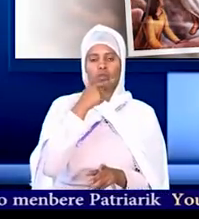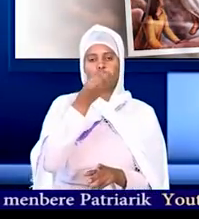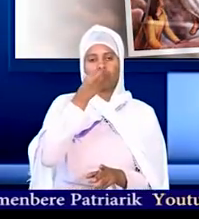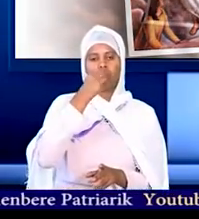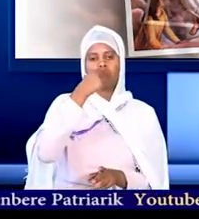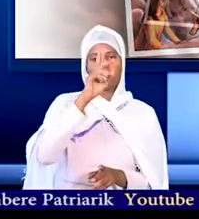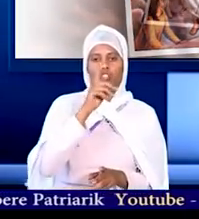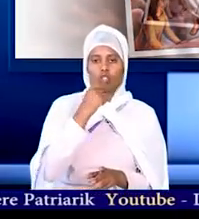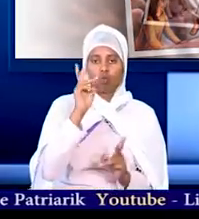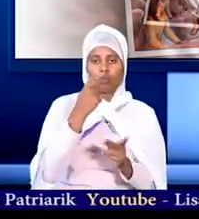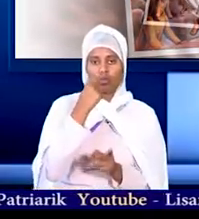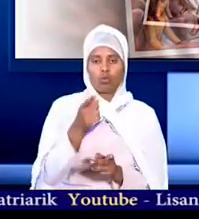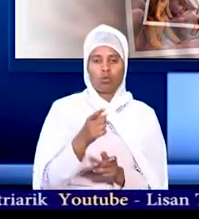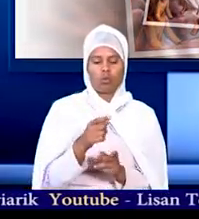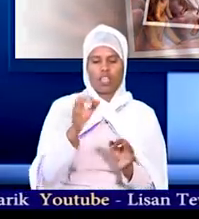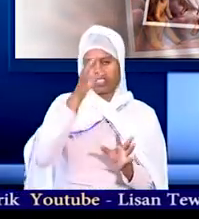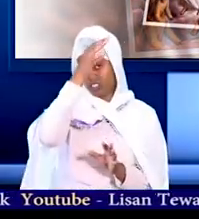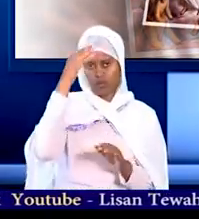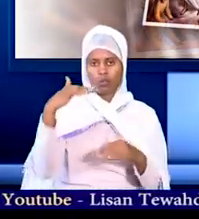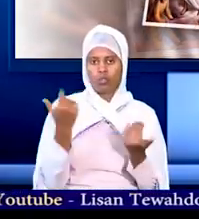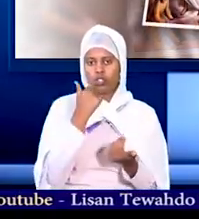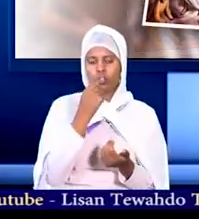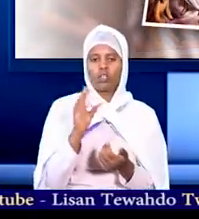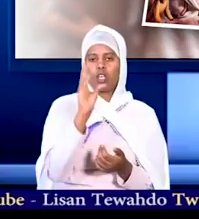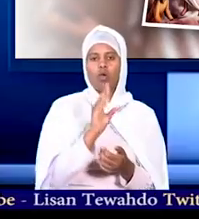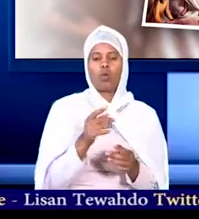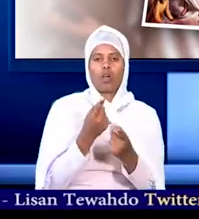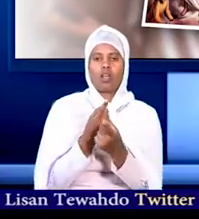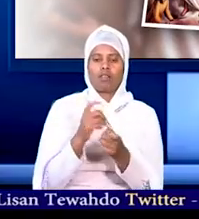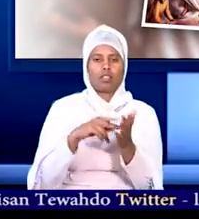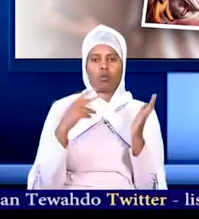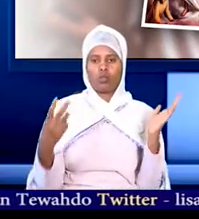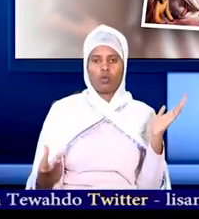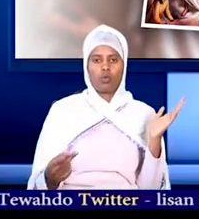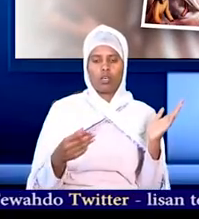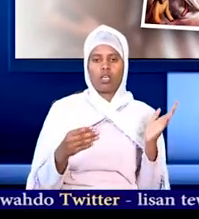ምእንታን ከይግለፀልኩም እዩ እምበር ካብዚኣ ተበልዓኹም ፀገም ትፈጥር የብላን ብማለት